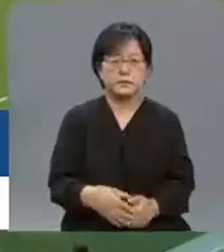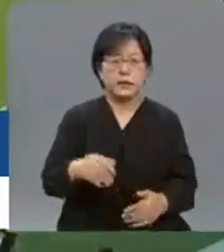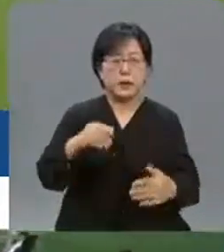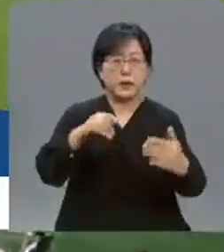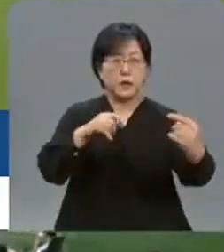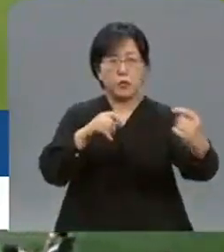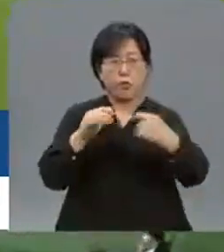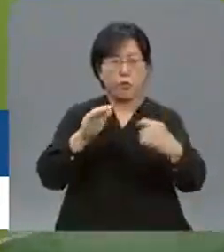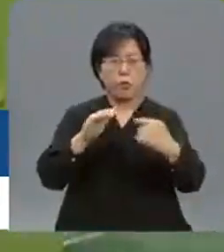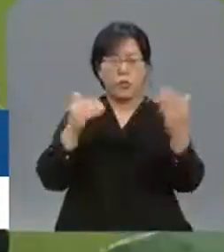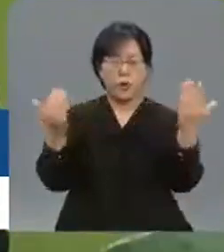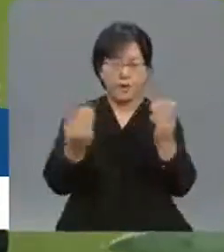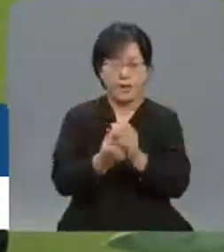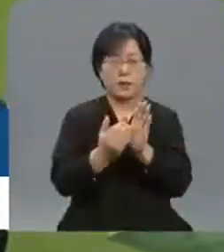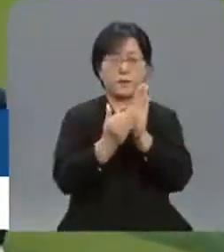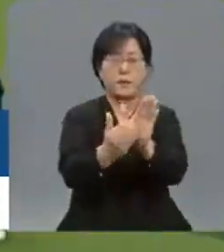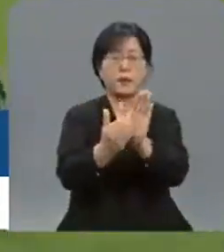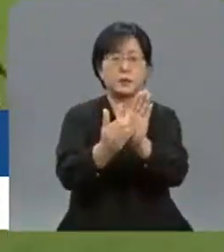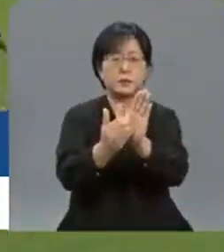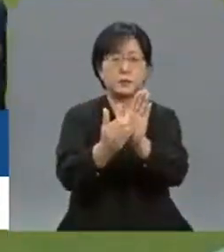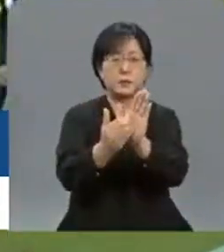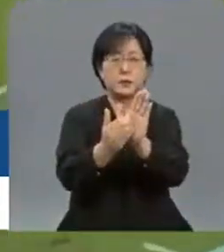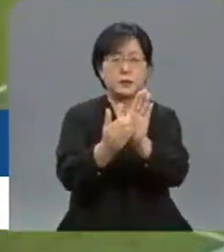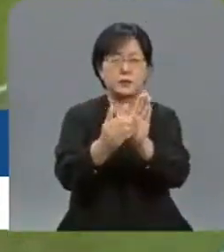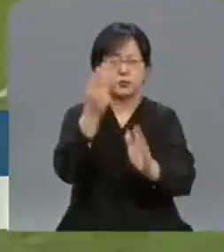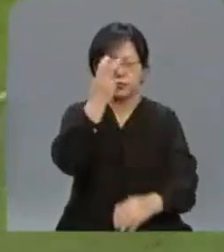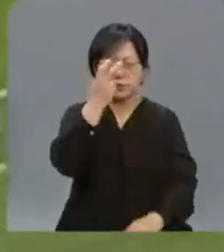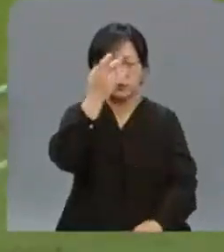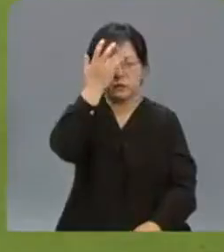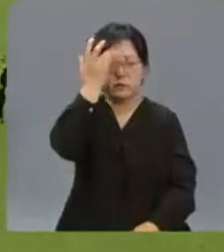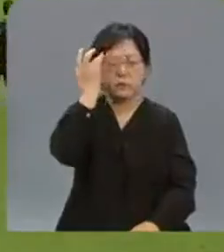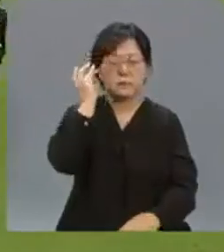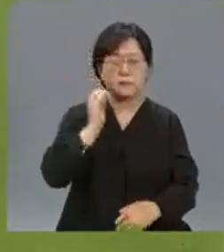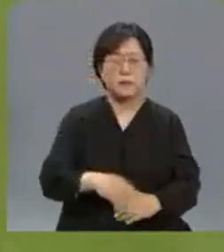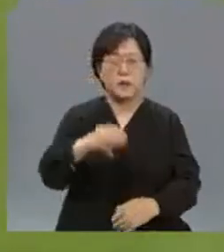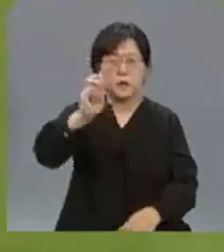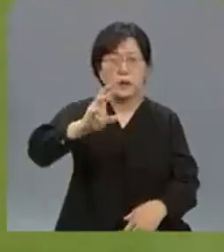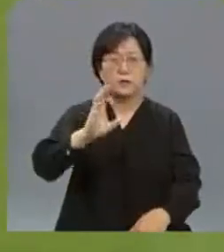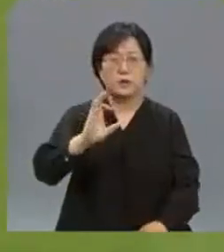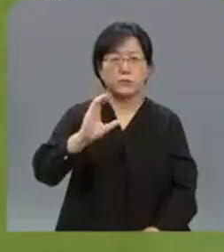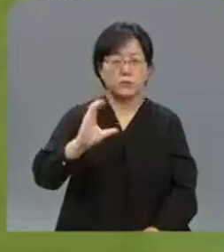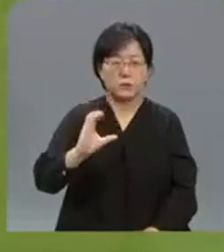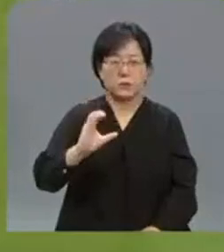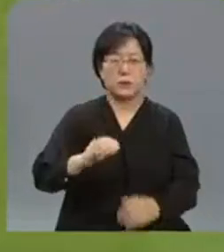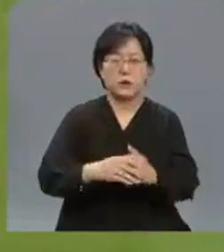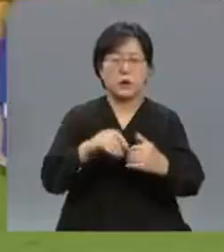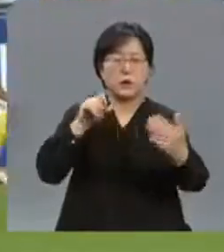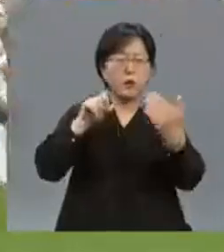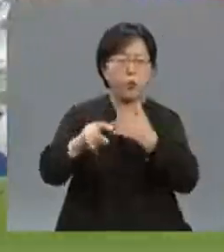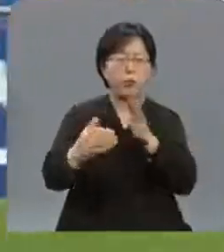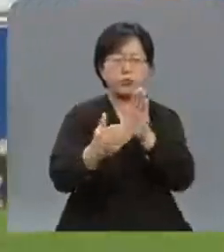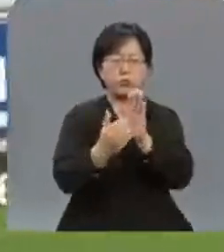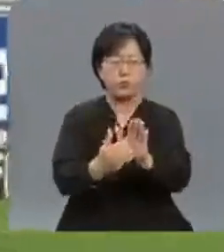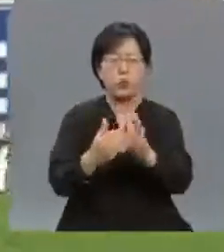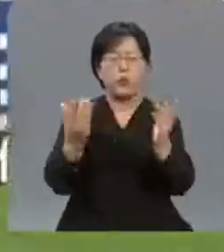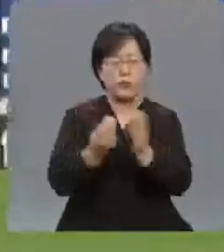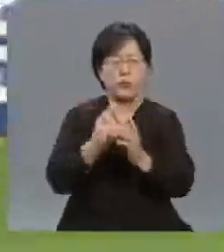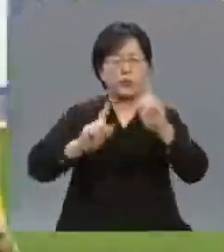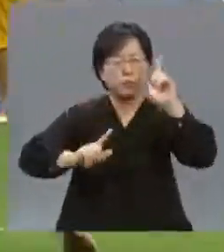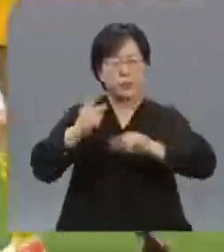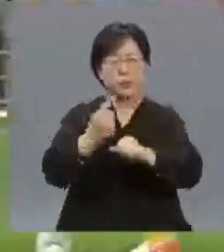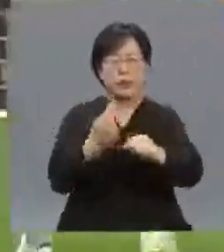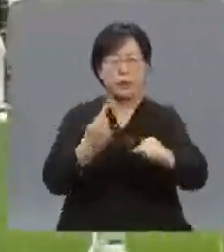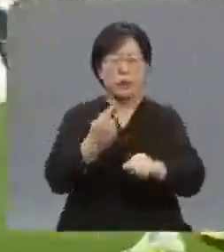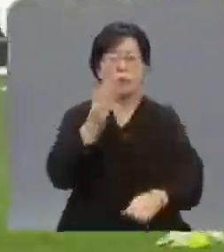상대 공격을 완벽하게 차단하는 철벽 수비. 광주FC는 공수에서 완벽한 모습으로 지난해